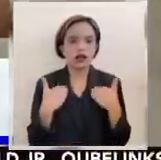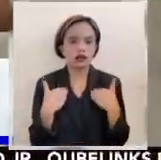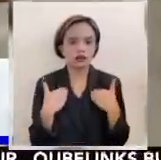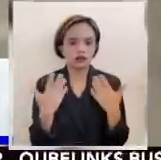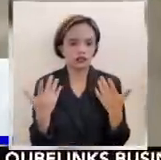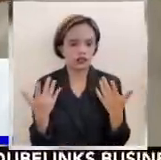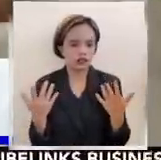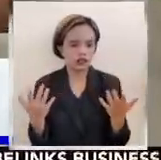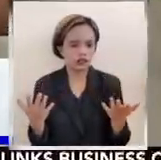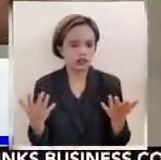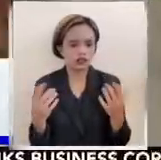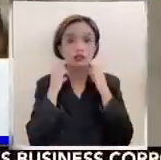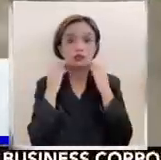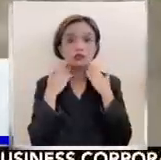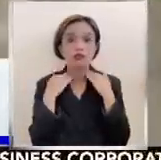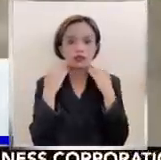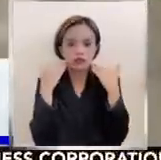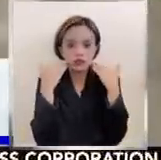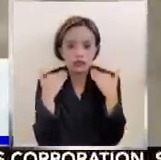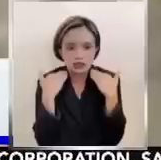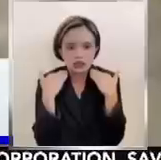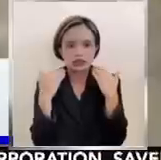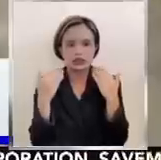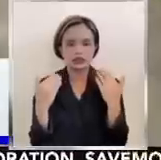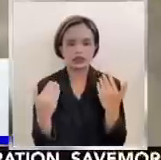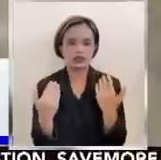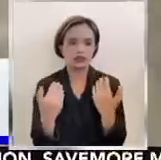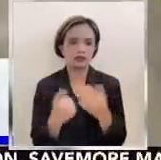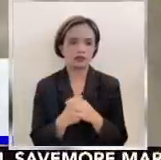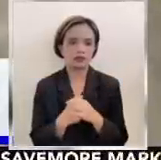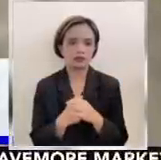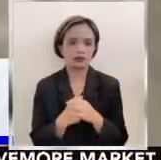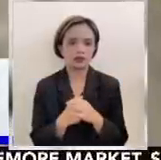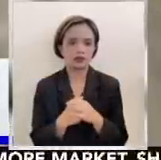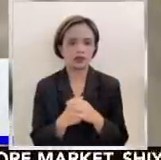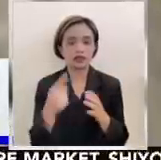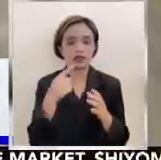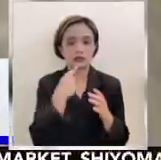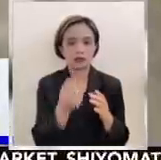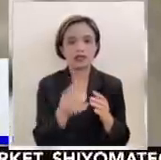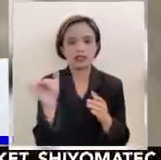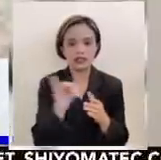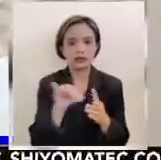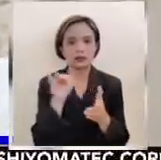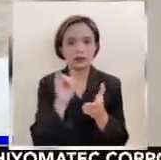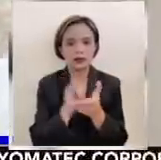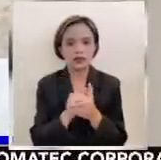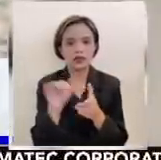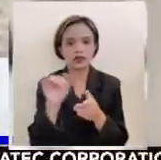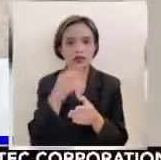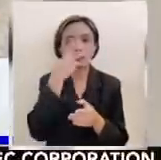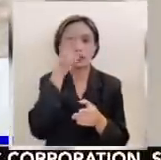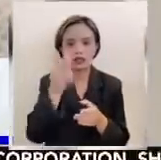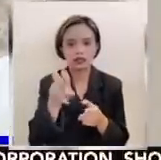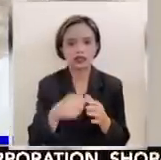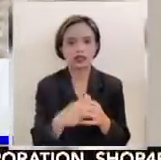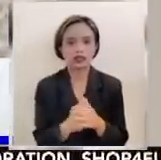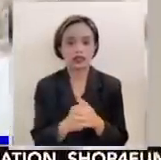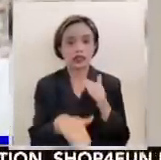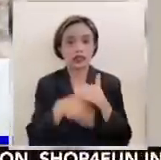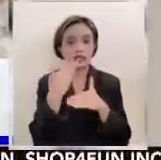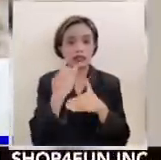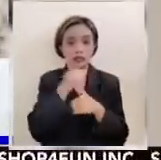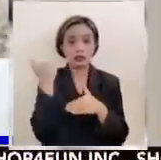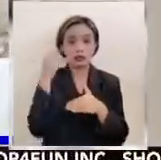leg nun sa ulo. Tsaka bilugan siya. Siya rin yung in-identify ng witness namin eh. Ang isa pang lalaki, tukoy na rin daw